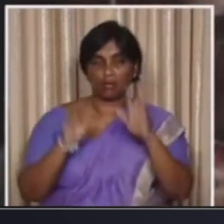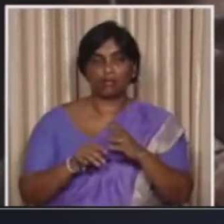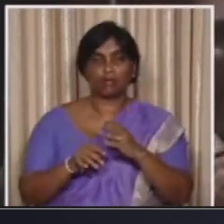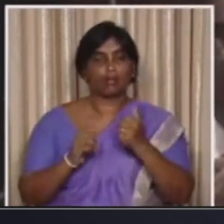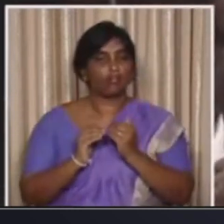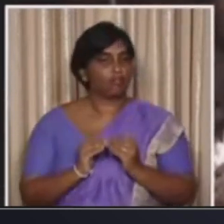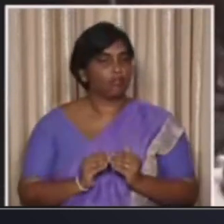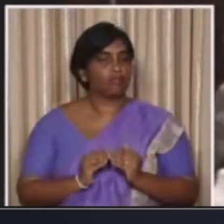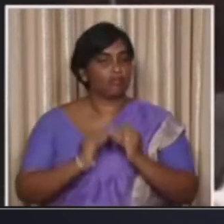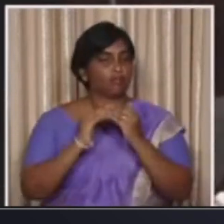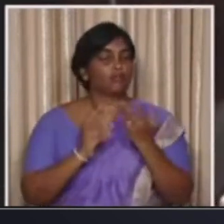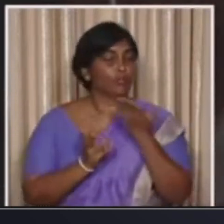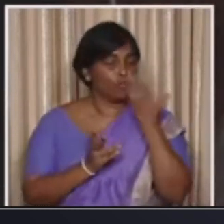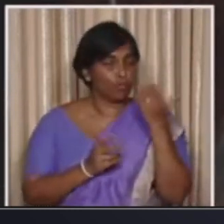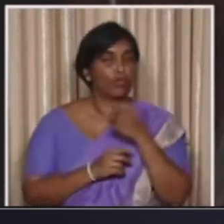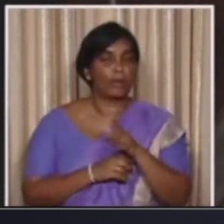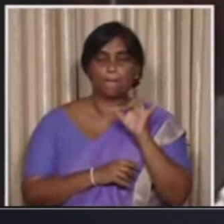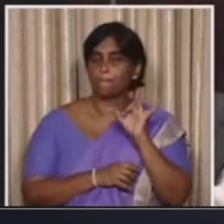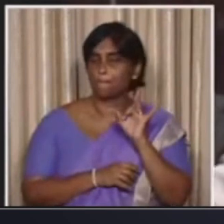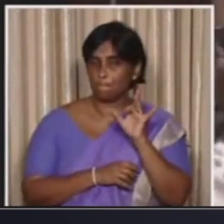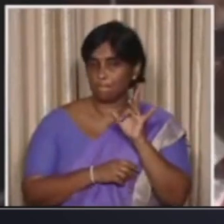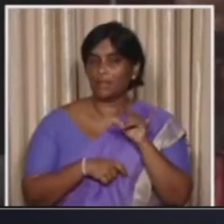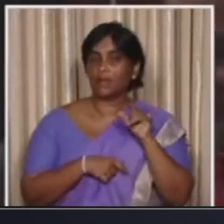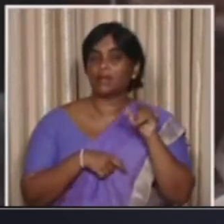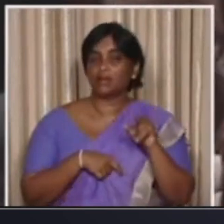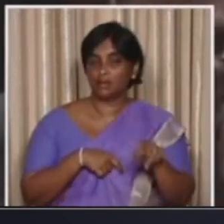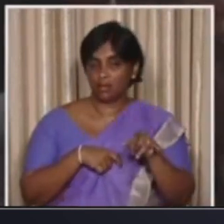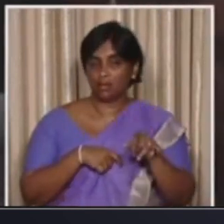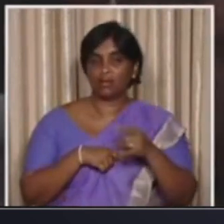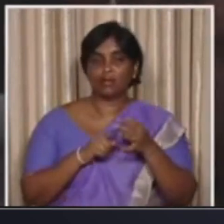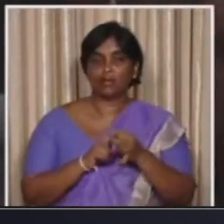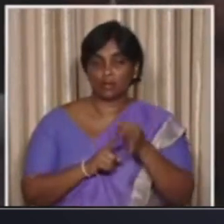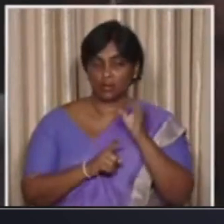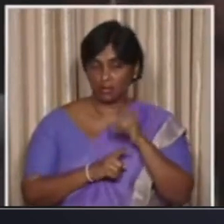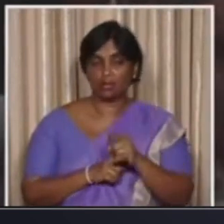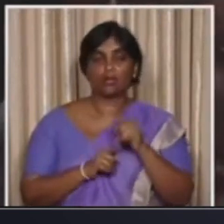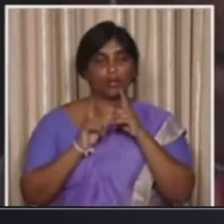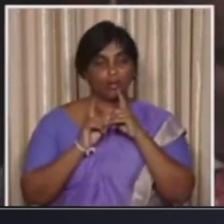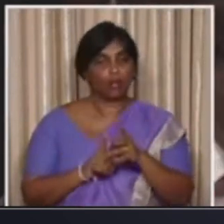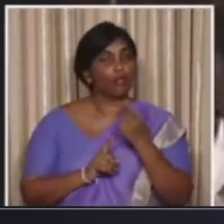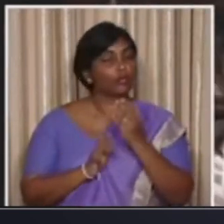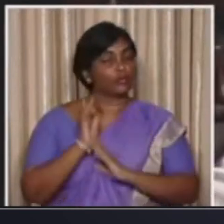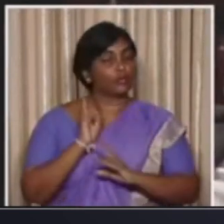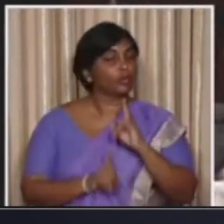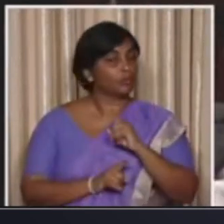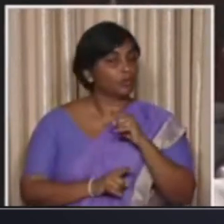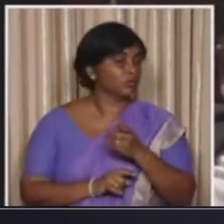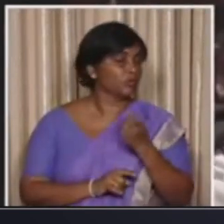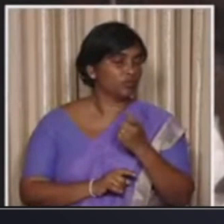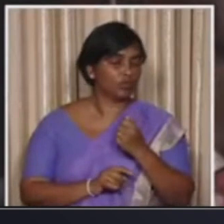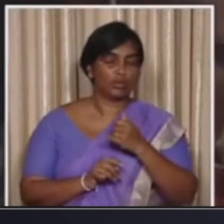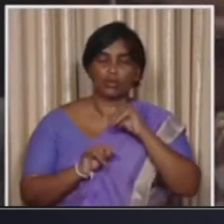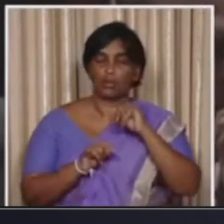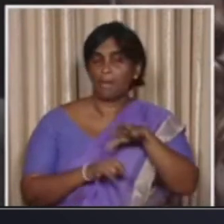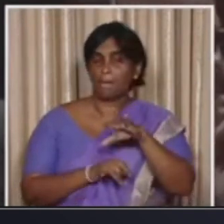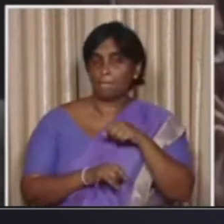ගොඩ දාගන්නවත් පුළුවන් වෙලා තියෙන්නේ 15යි එතකොට සභාපතිතුමනි මෙහෙම මුදල් අමාත්‍යංශයක මුදල් ලව භාවිතා